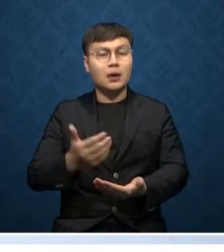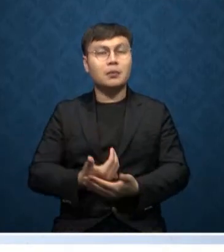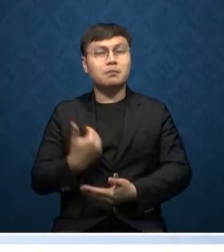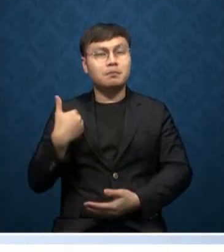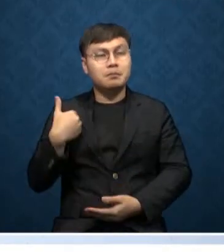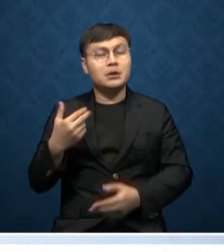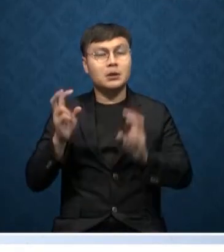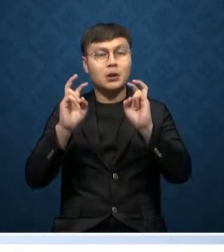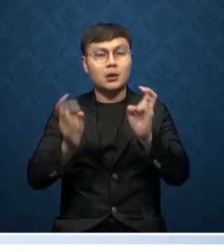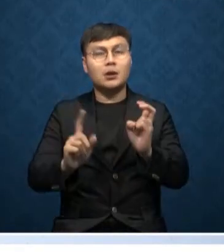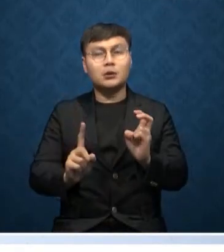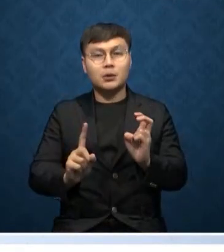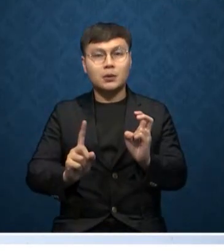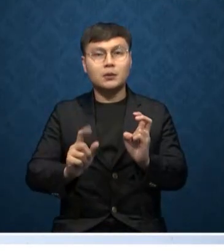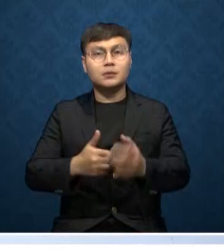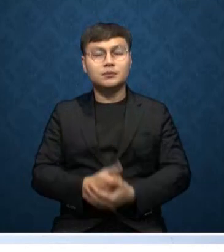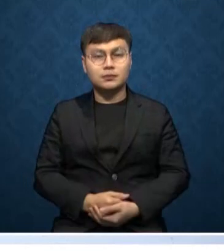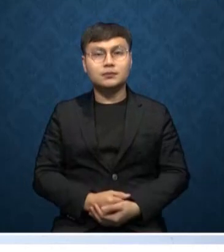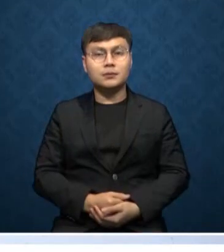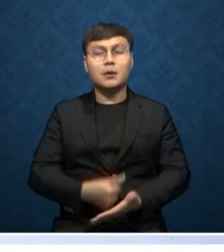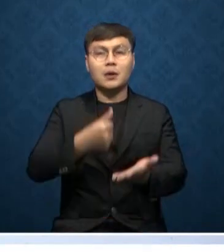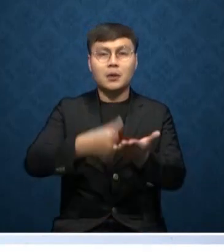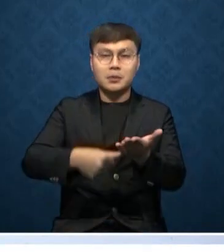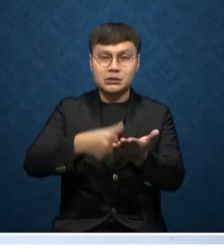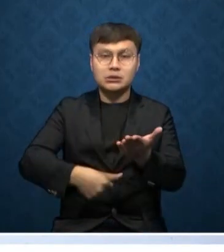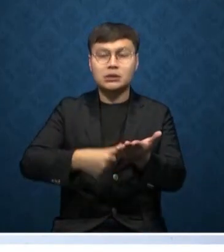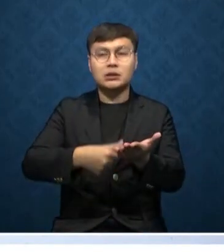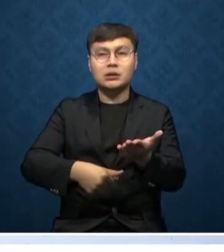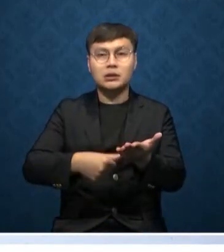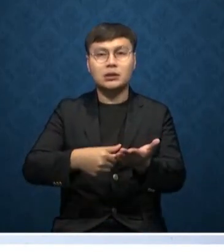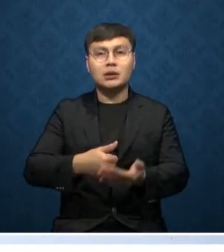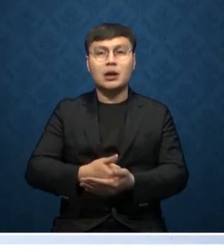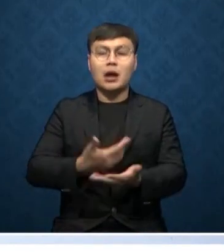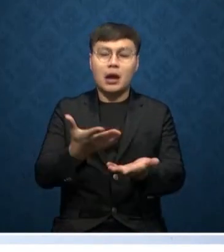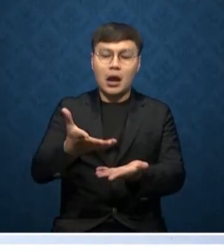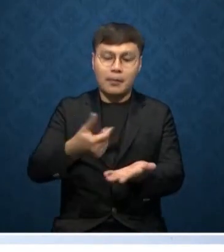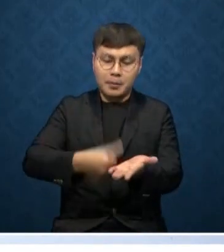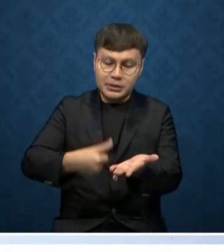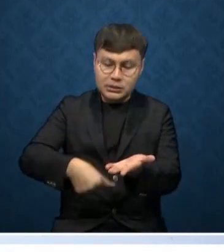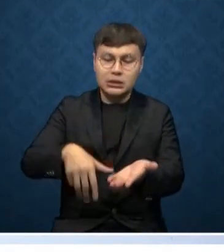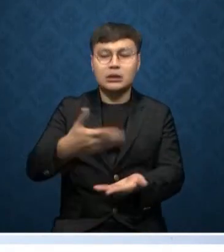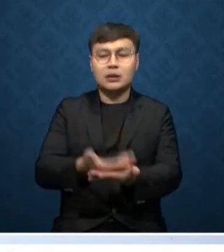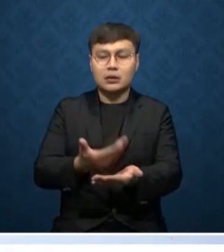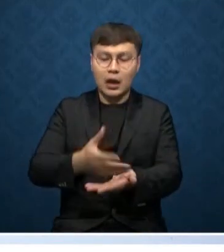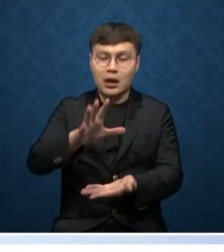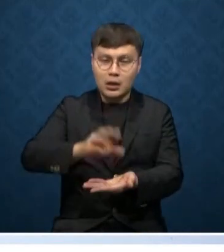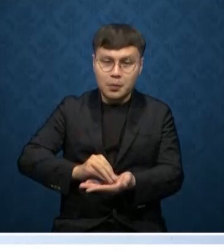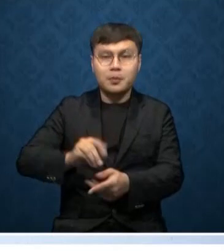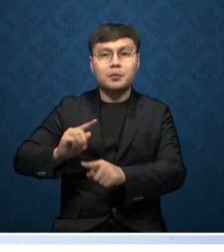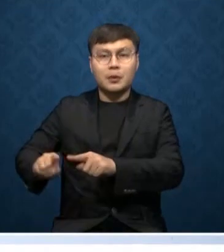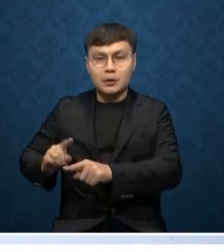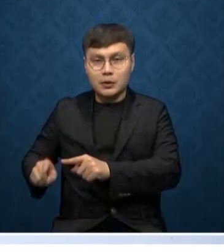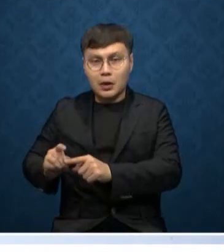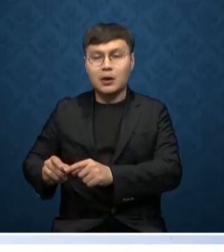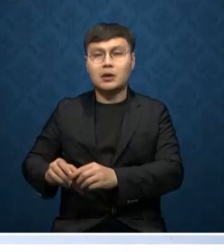เพียงเรื่องของการที่จะขยายฐานภาษีหรือการขยายการจัดเก็บรายได้ของเราให้ให้มากขึ้นนะครับเข้าสู่ภาค